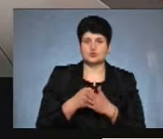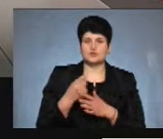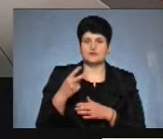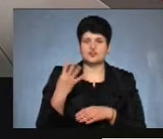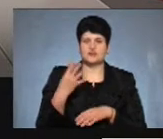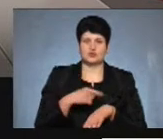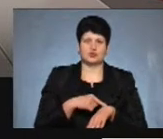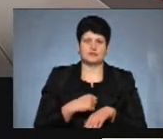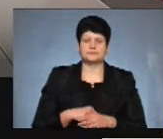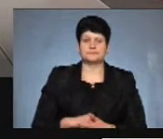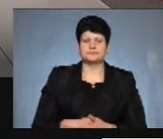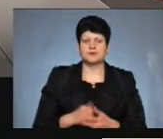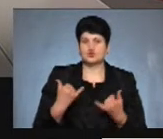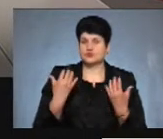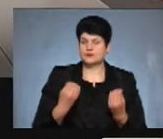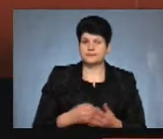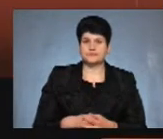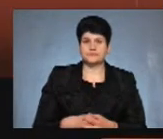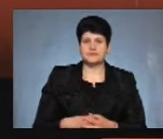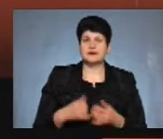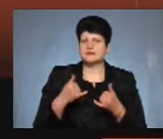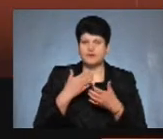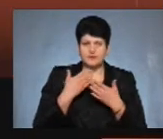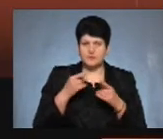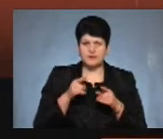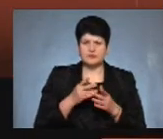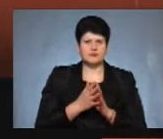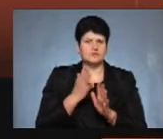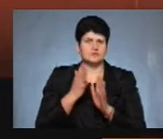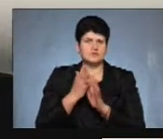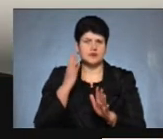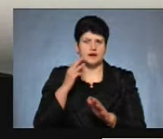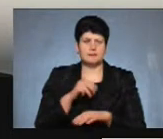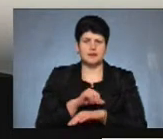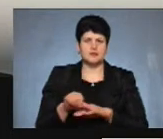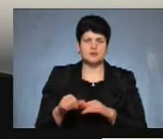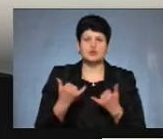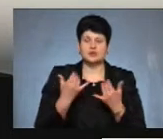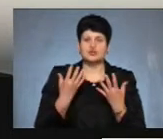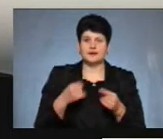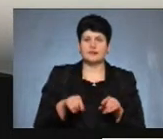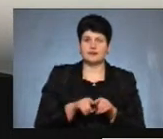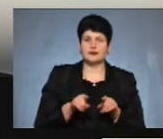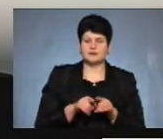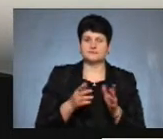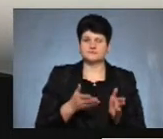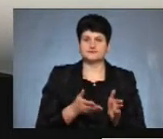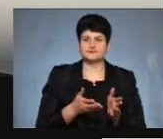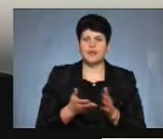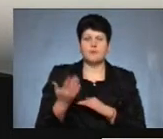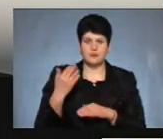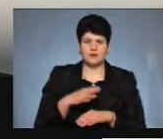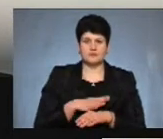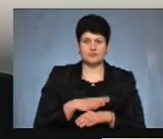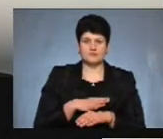години. Тобто зараз немає таких великих черг на митниці? На сьогоднішній день так. Зараз пішов. А в ті попередні дні були? Я